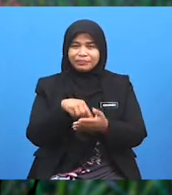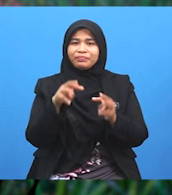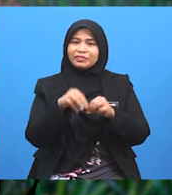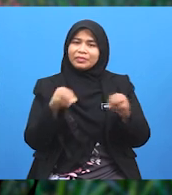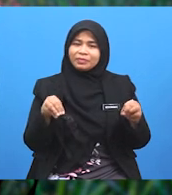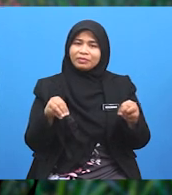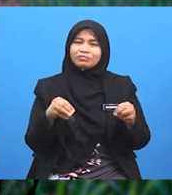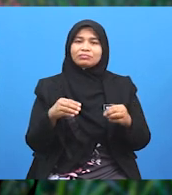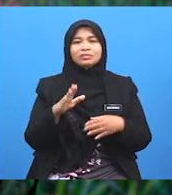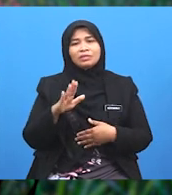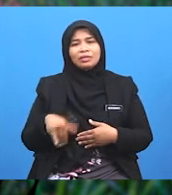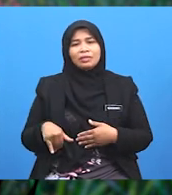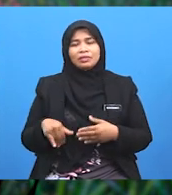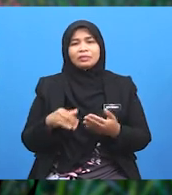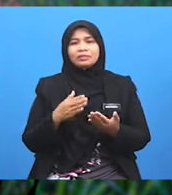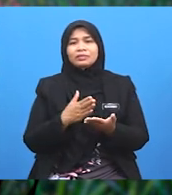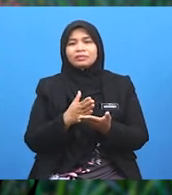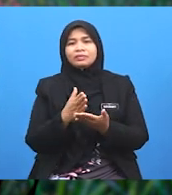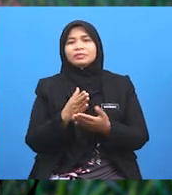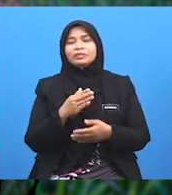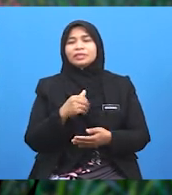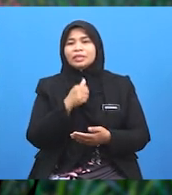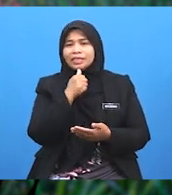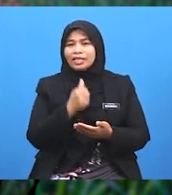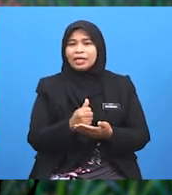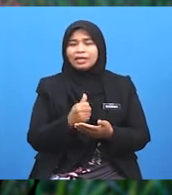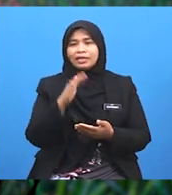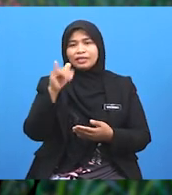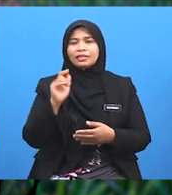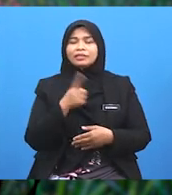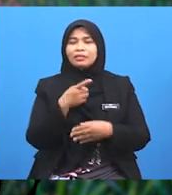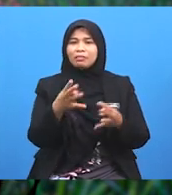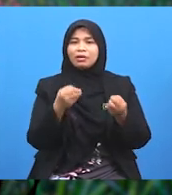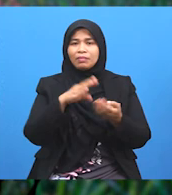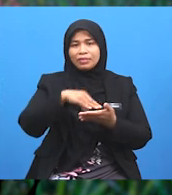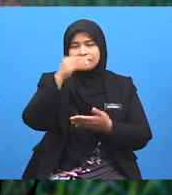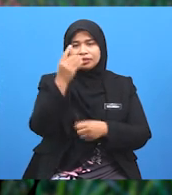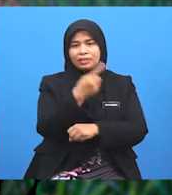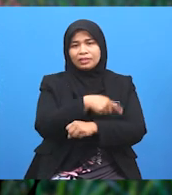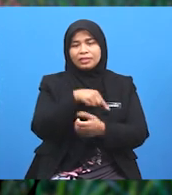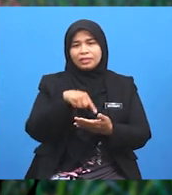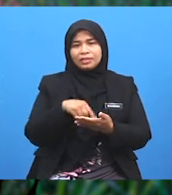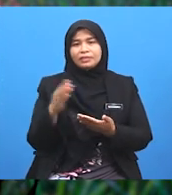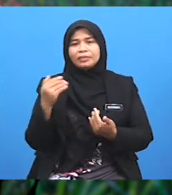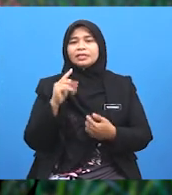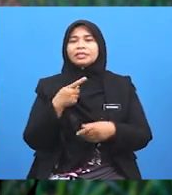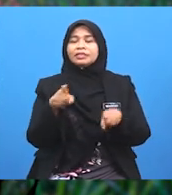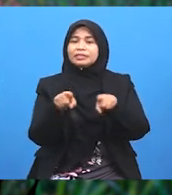Murid-murid, sebelum meneka nilai yang hendak belajar pada hari ini, mari kita